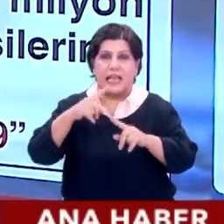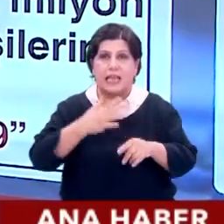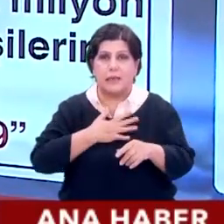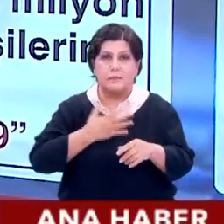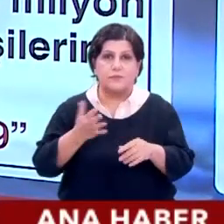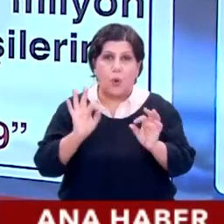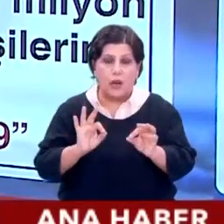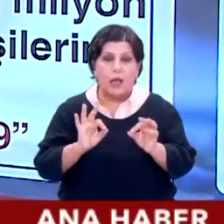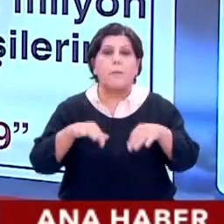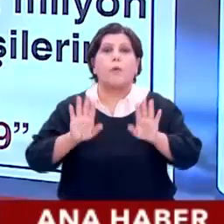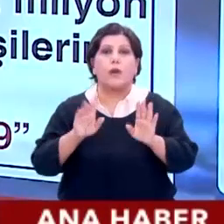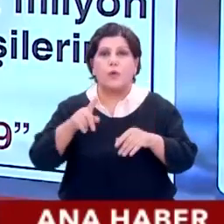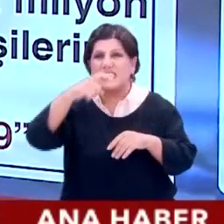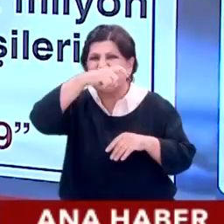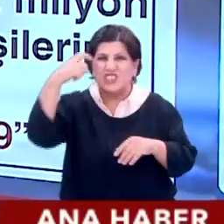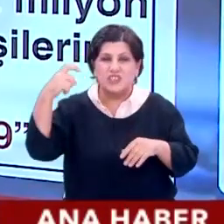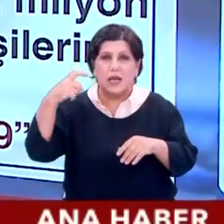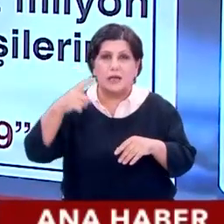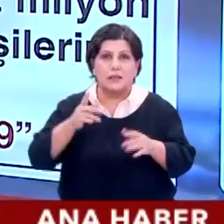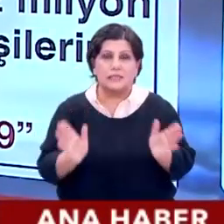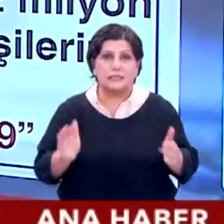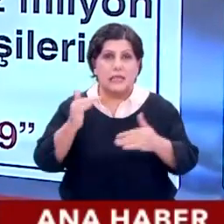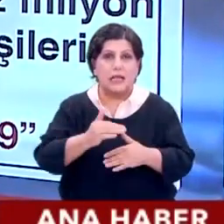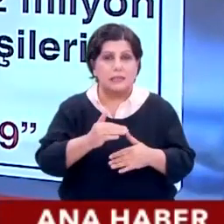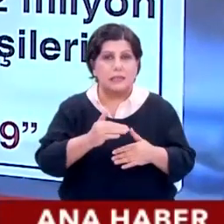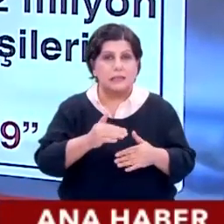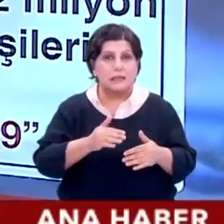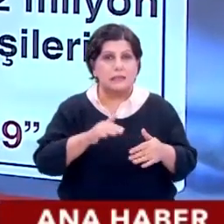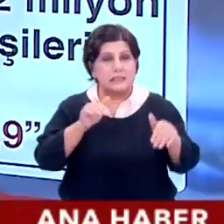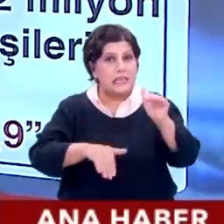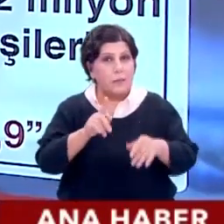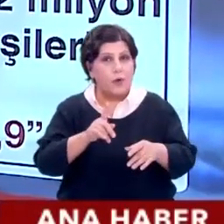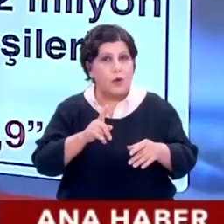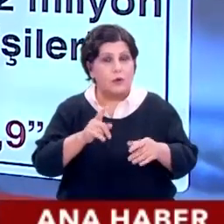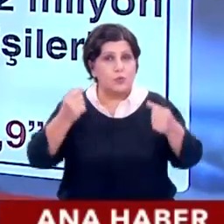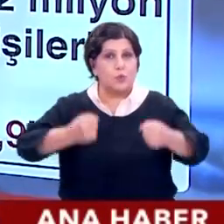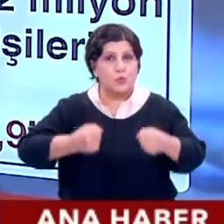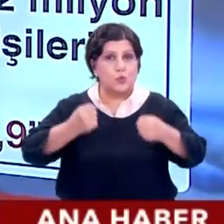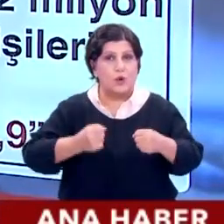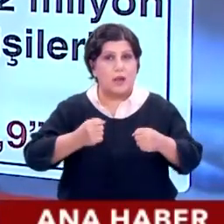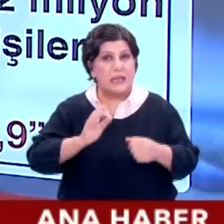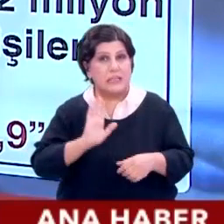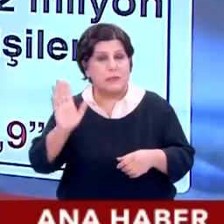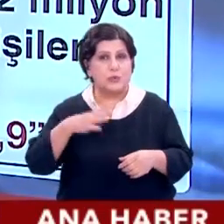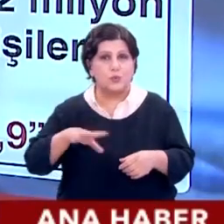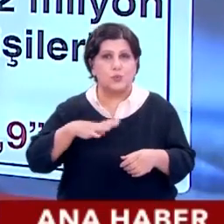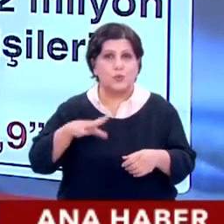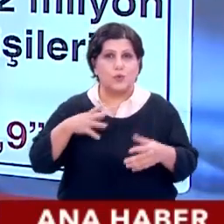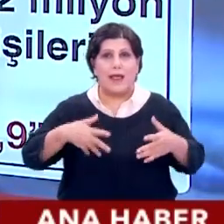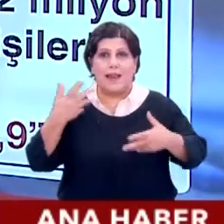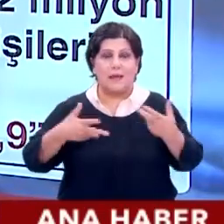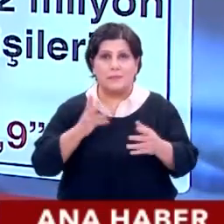Öyle ya da böyle o sıcaklıkla Sandığa seçime o coşkuyla mı götürülmek isteniyor O bir